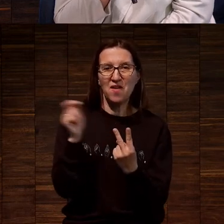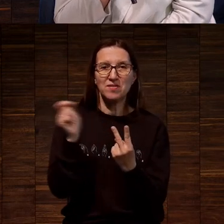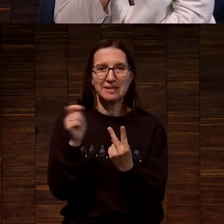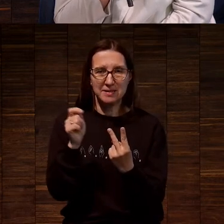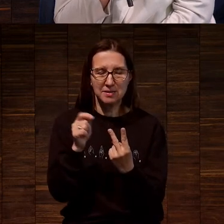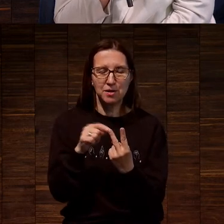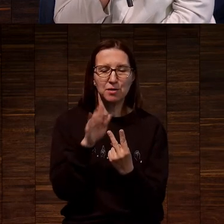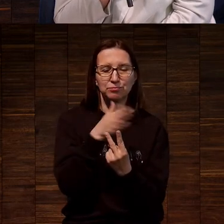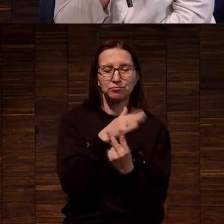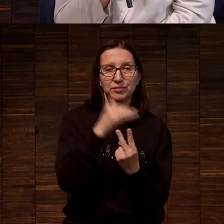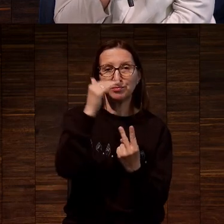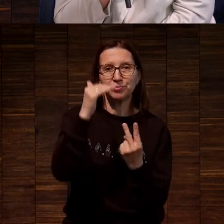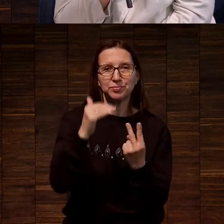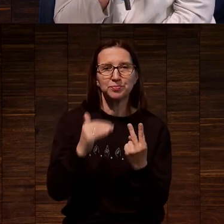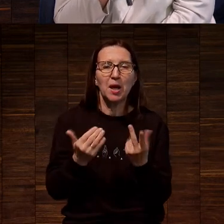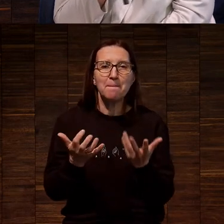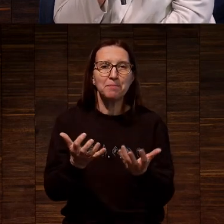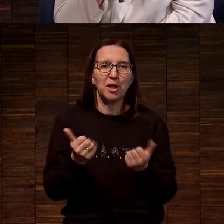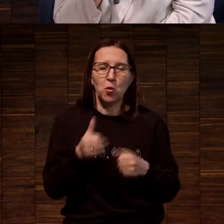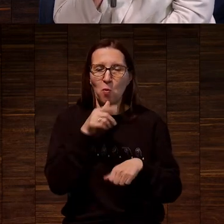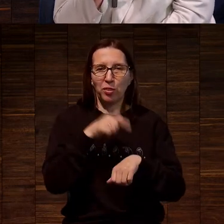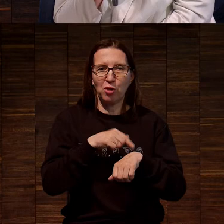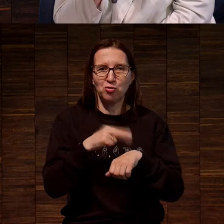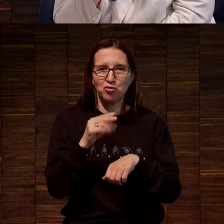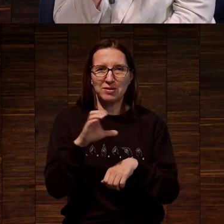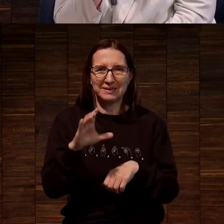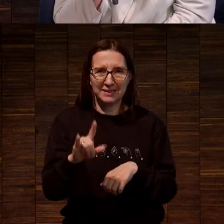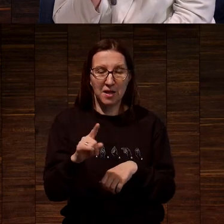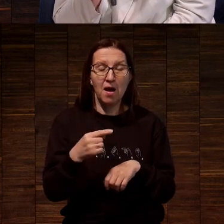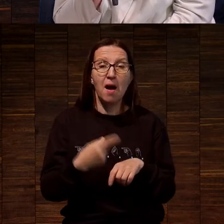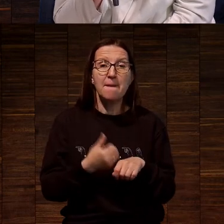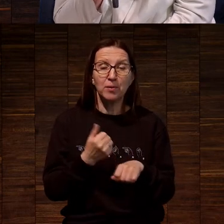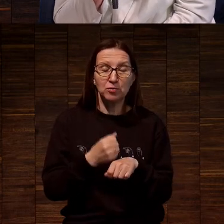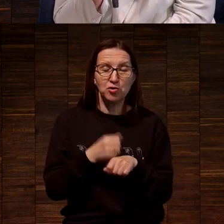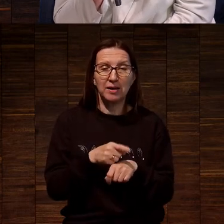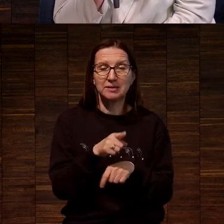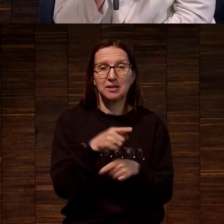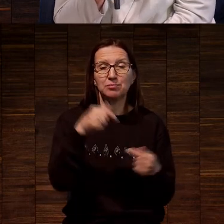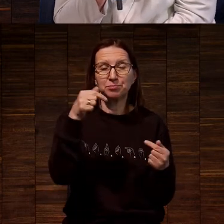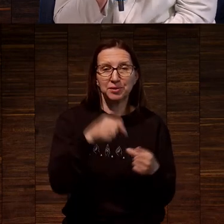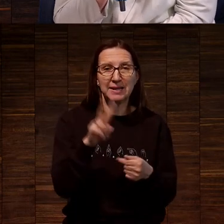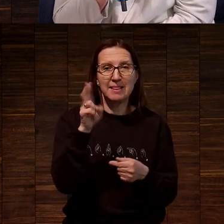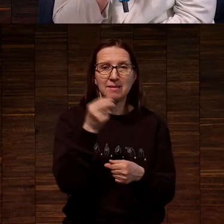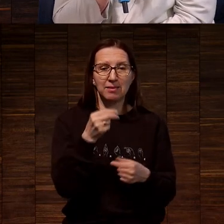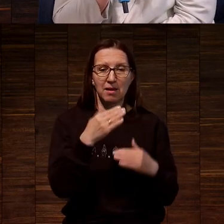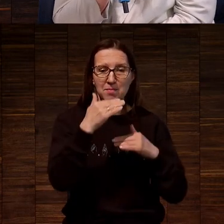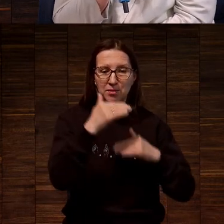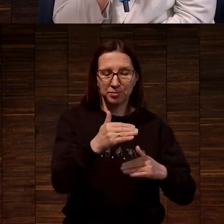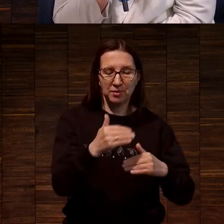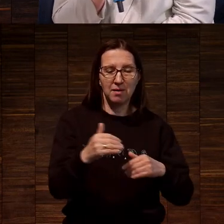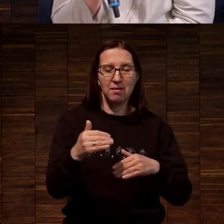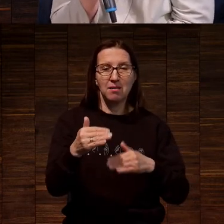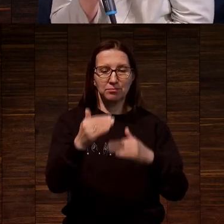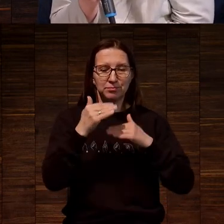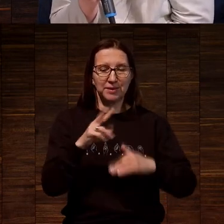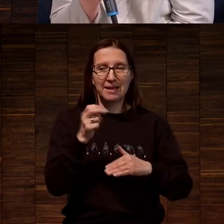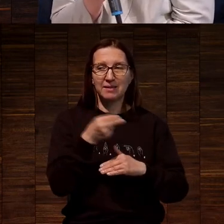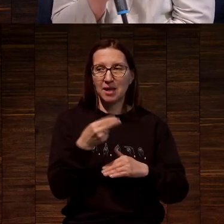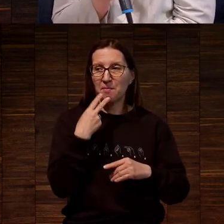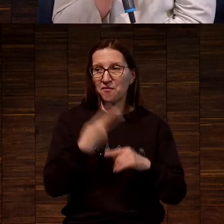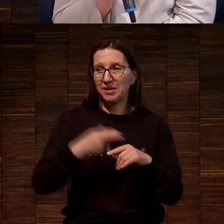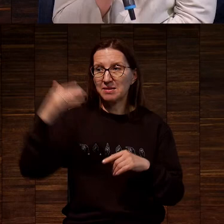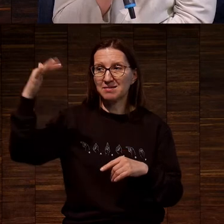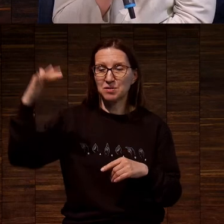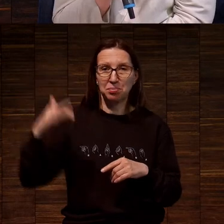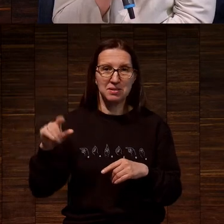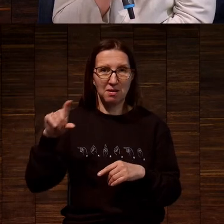приемные часы, где публика приходила к определенной тематической части, которая была так или иначе названа. Вот вы видите это